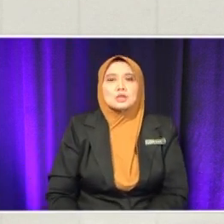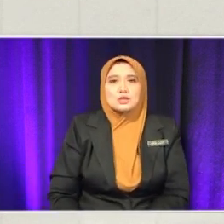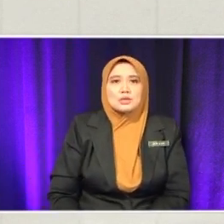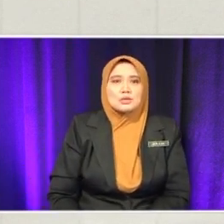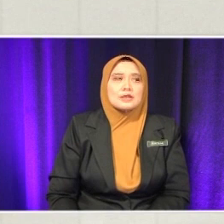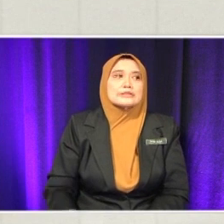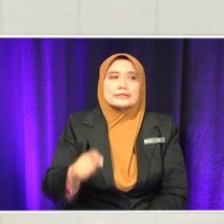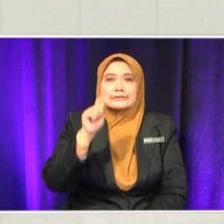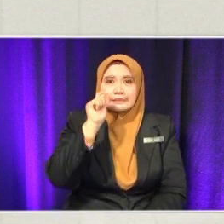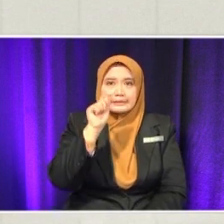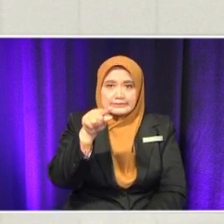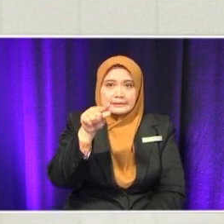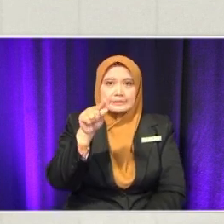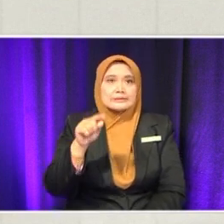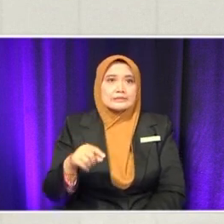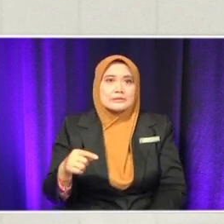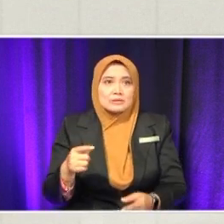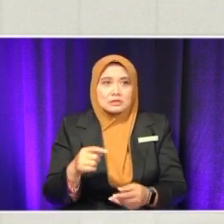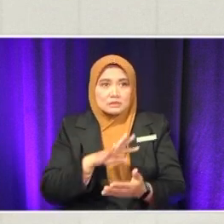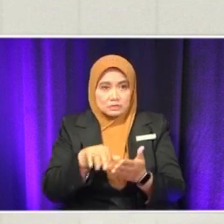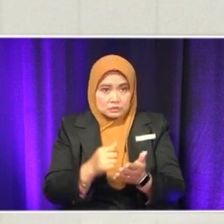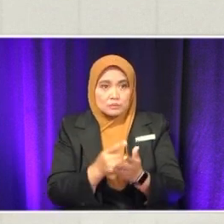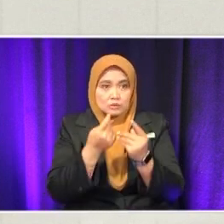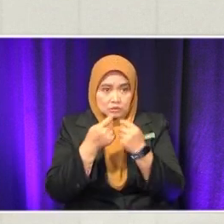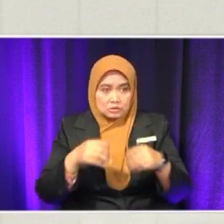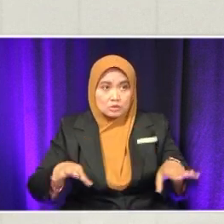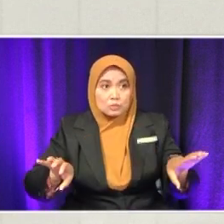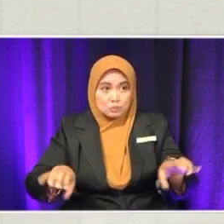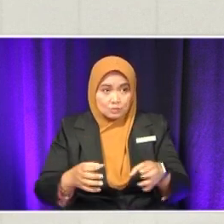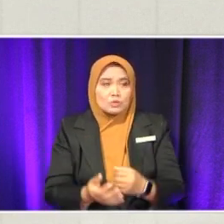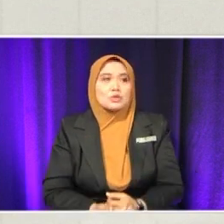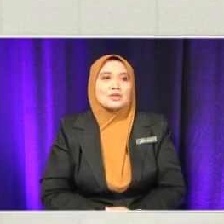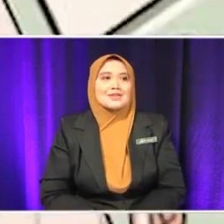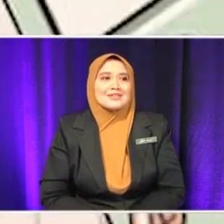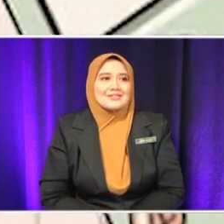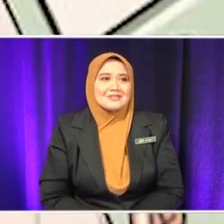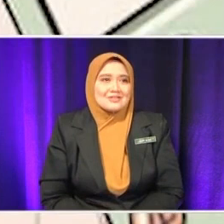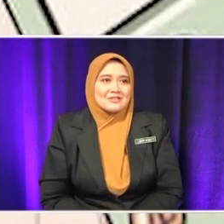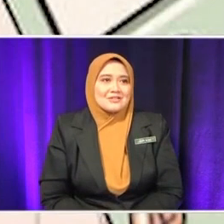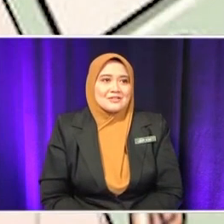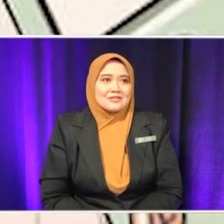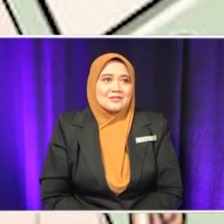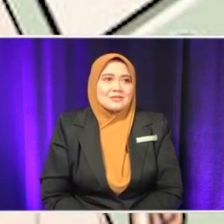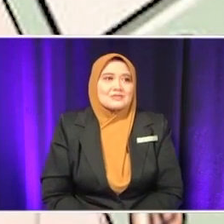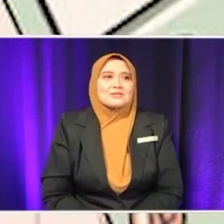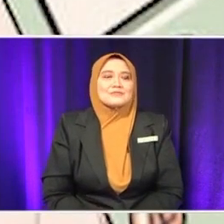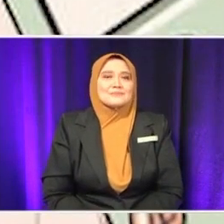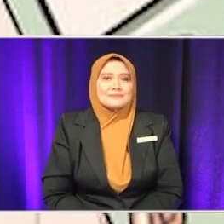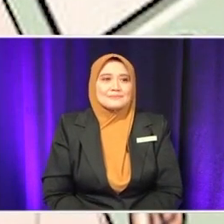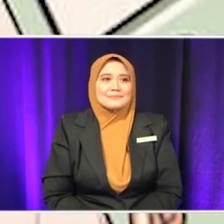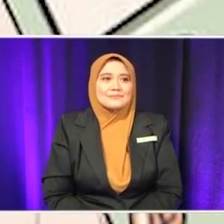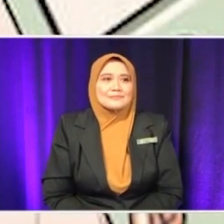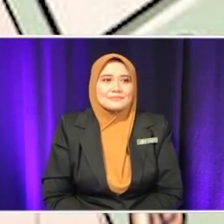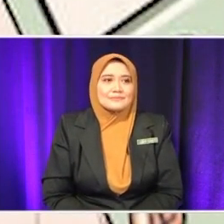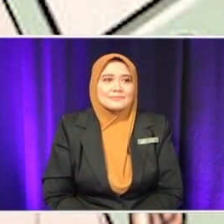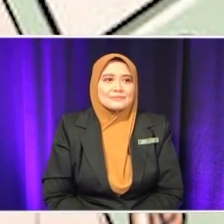dulu. Baik. Okey, semua dah buat? Semua murid cikgu dah buat? Oh, kena buat ya cikgu? Kena buat. Okey, okey. Kena buat. Okey. Ingat cikgu ajar dia. Okey,